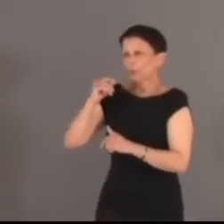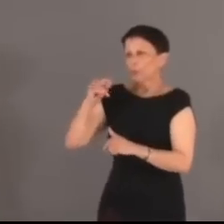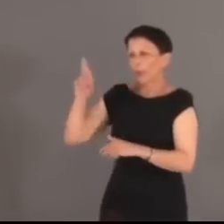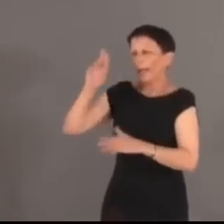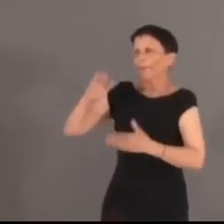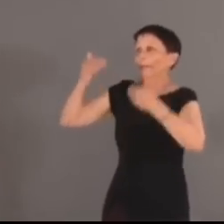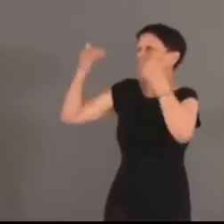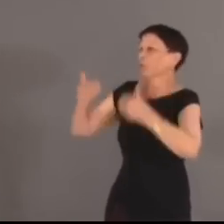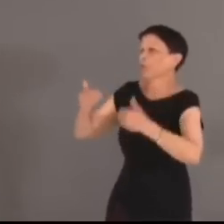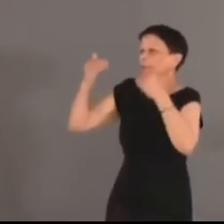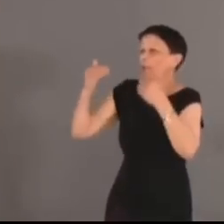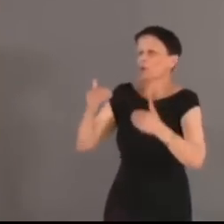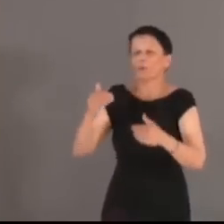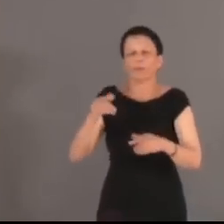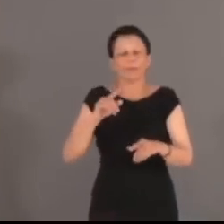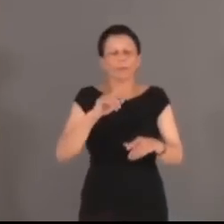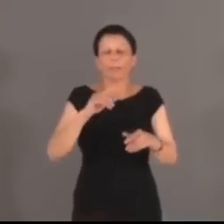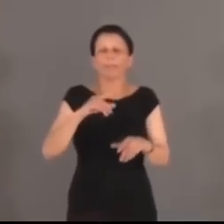Comme dirait Madame Galli,